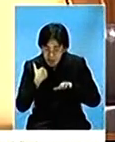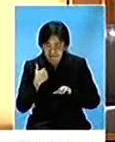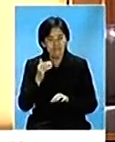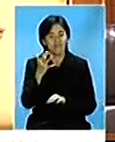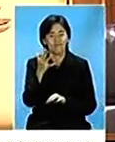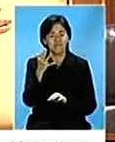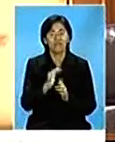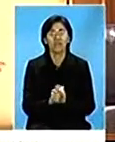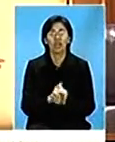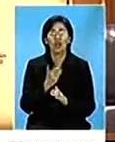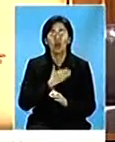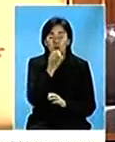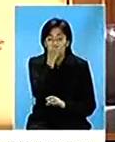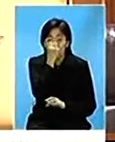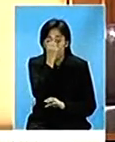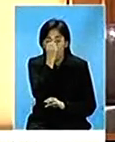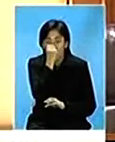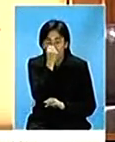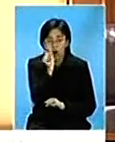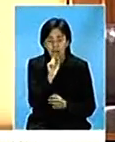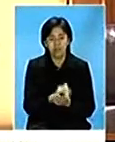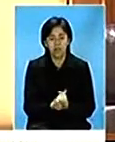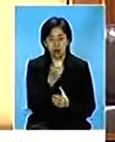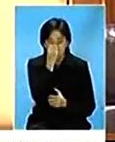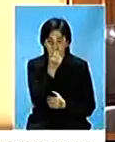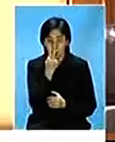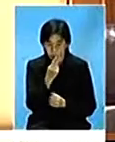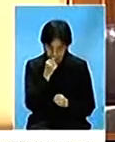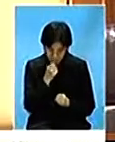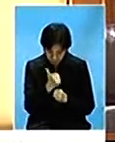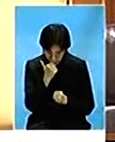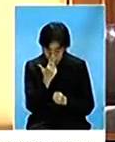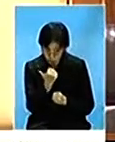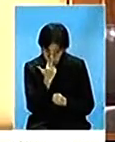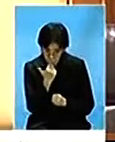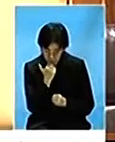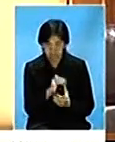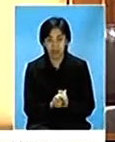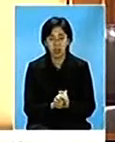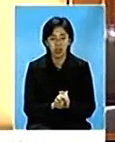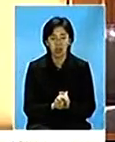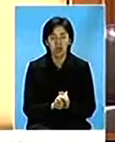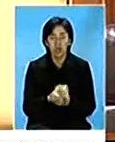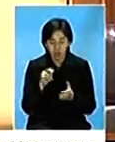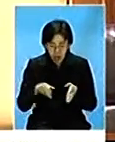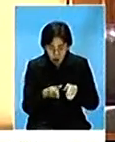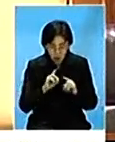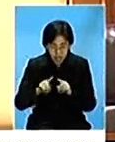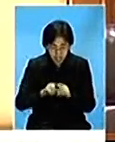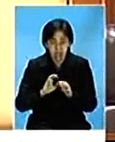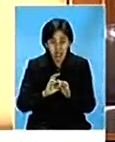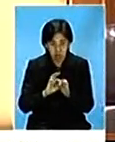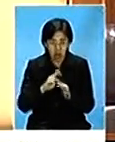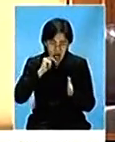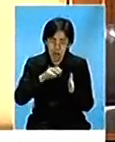เราจะทดสอบนะฮะเท่าที่ขีดความสามารถของคูคลองที่เกี่ยวข้องนะครับจะรอง